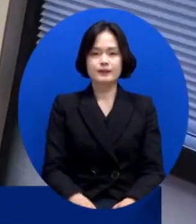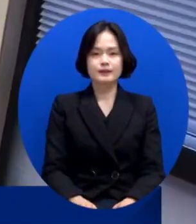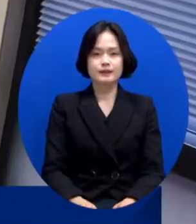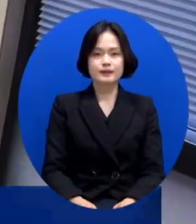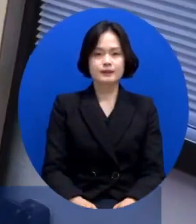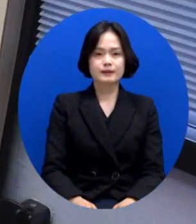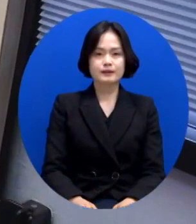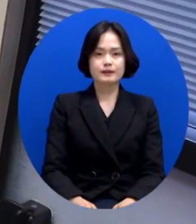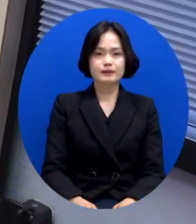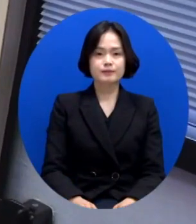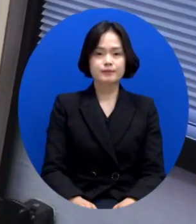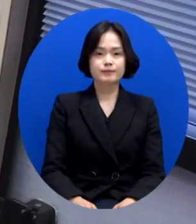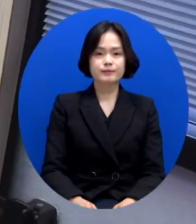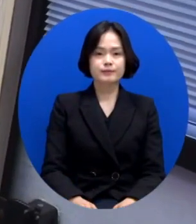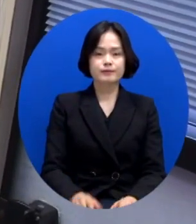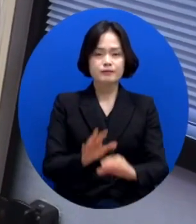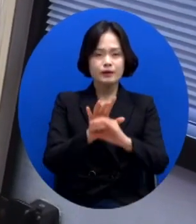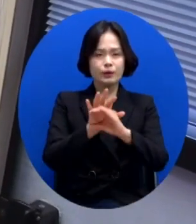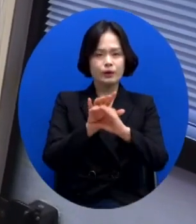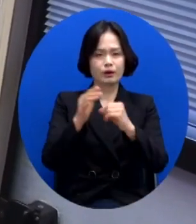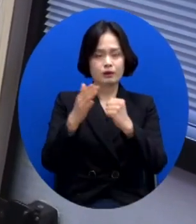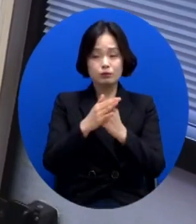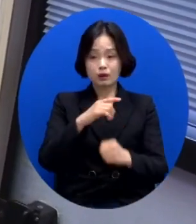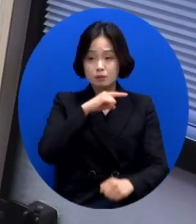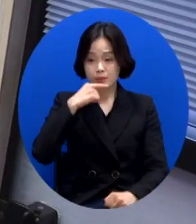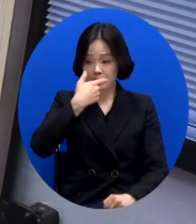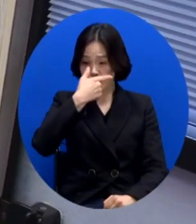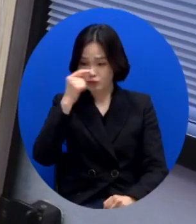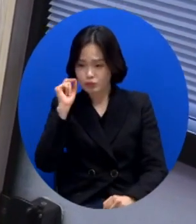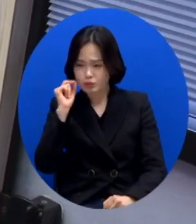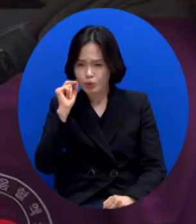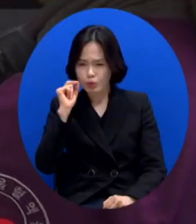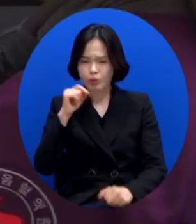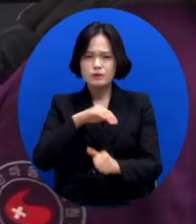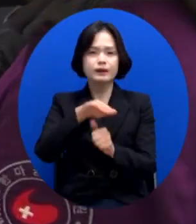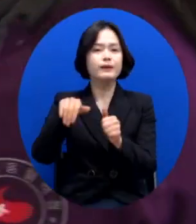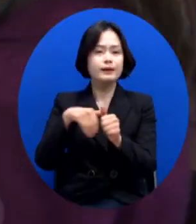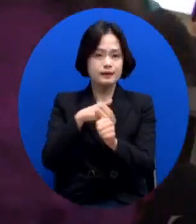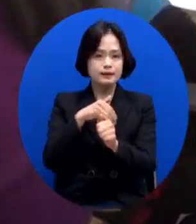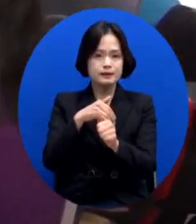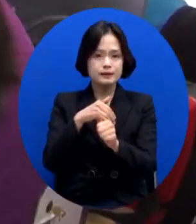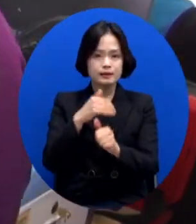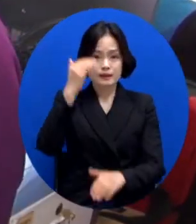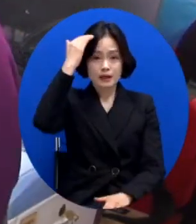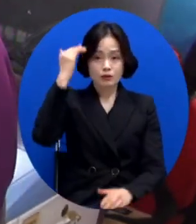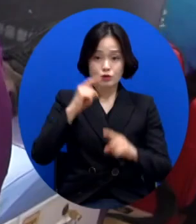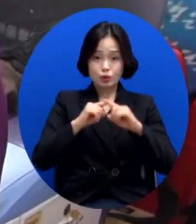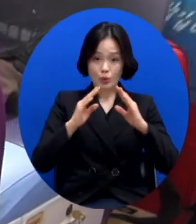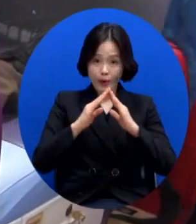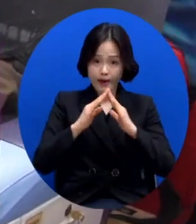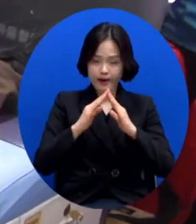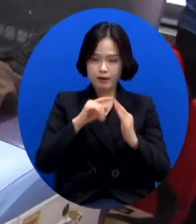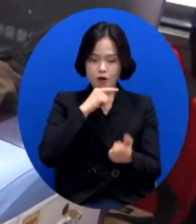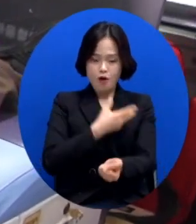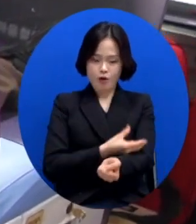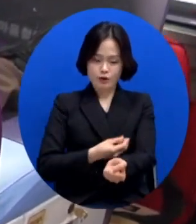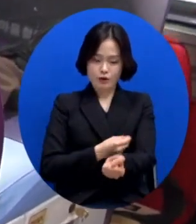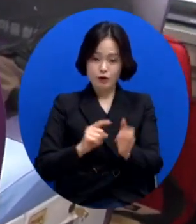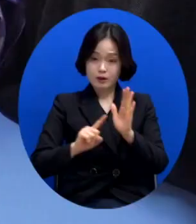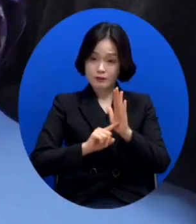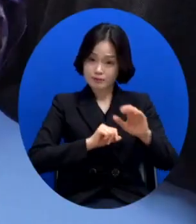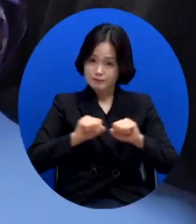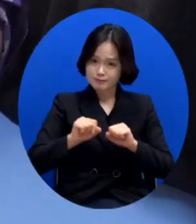있습니다 코로나 로 헌 열량이 급감하는 상황에서 한국교회의 피를 나누는 사람인 열이